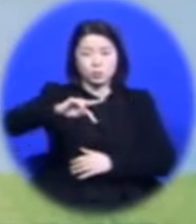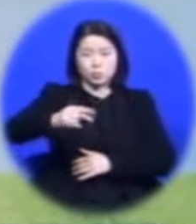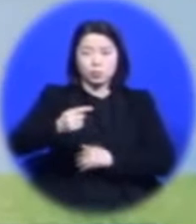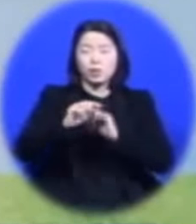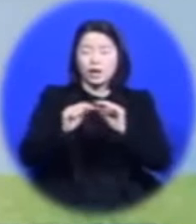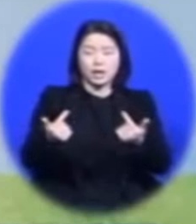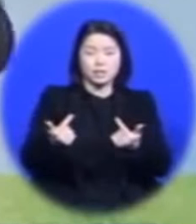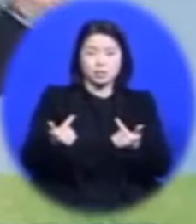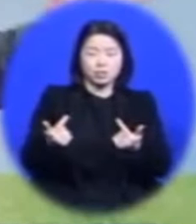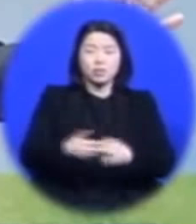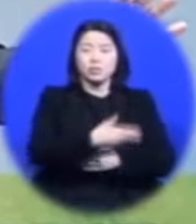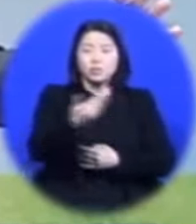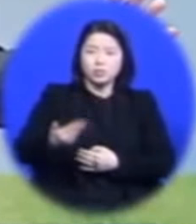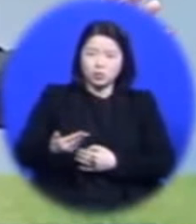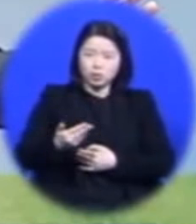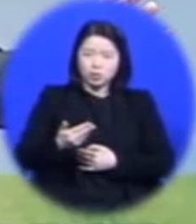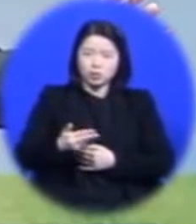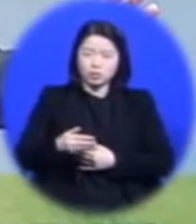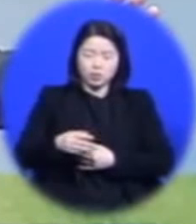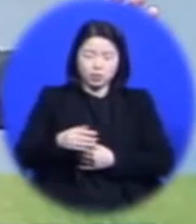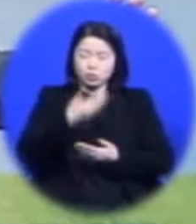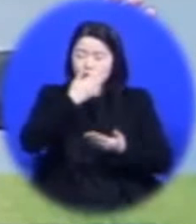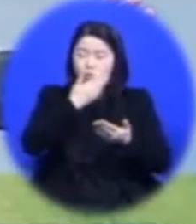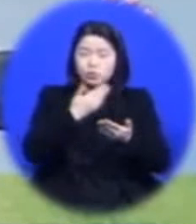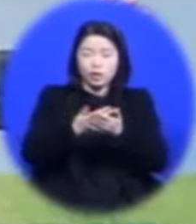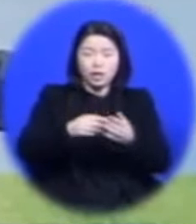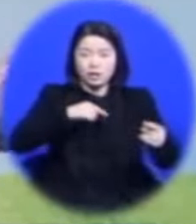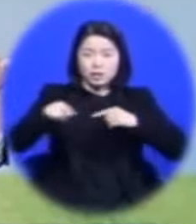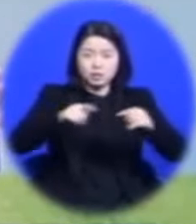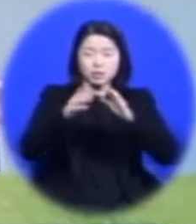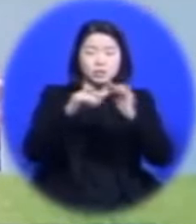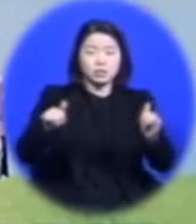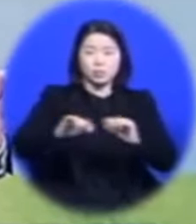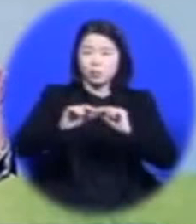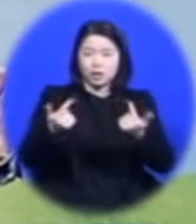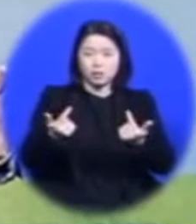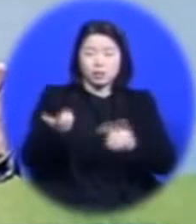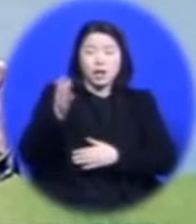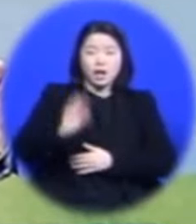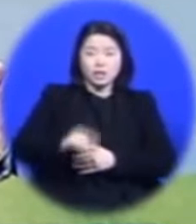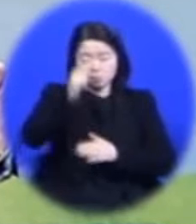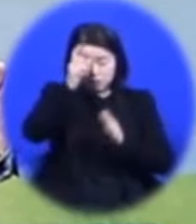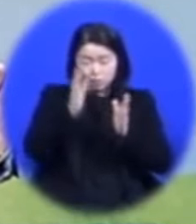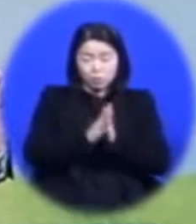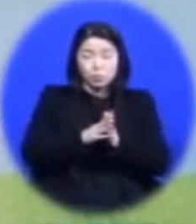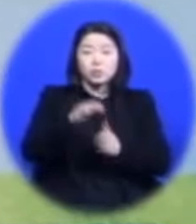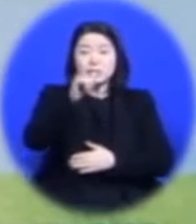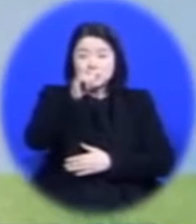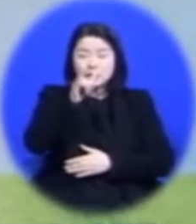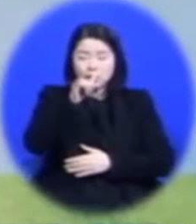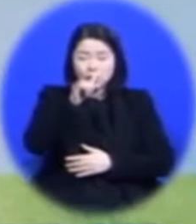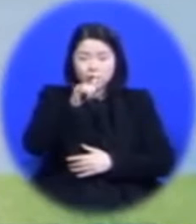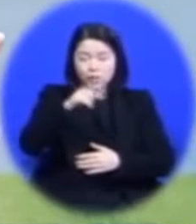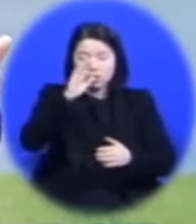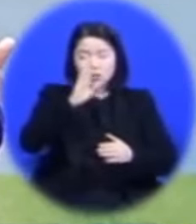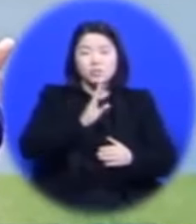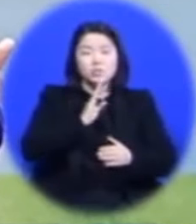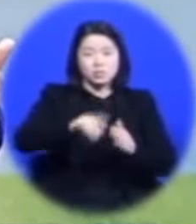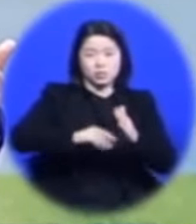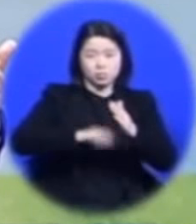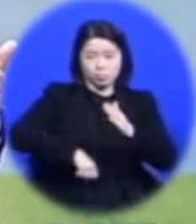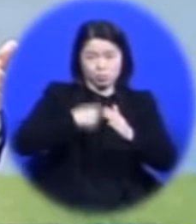무슨 유력한 정치인도 아니고 그렇지만 기도는 해야 정의가 꽃을 피우게